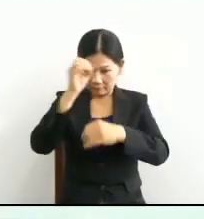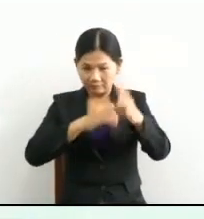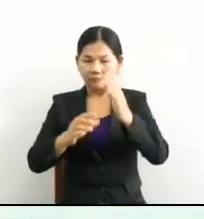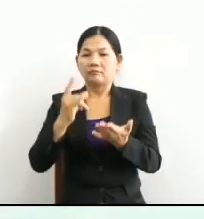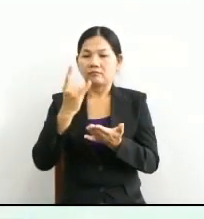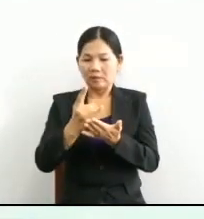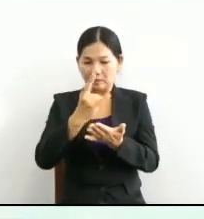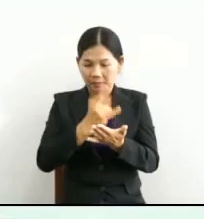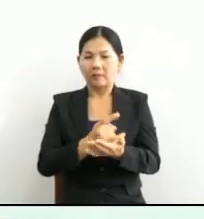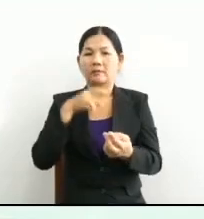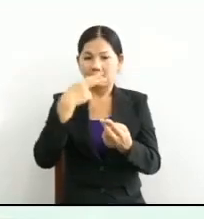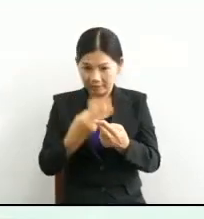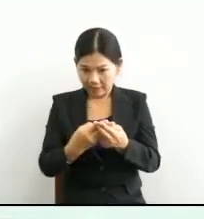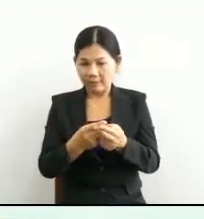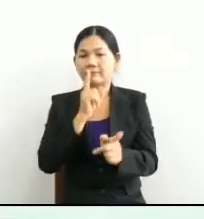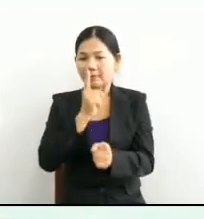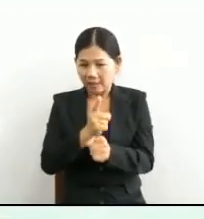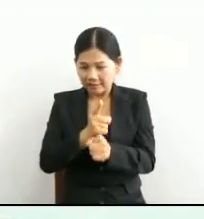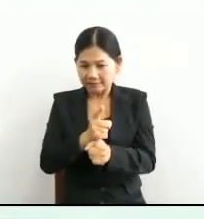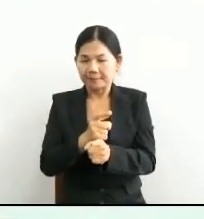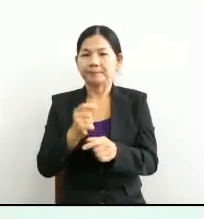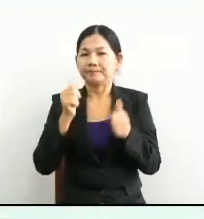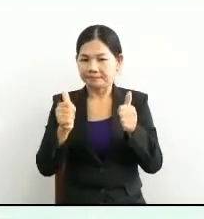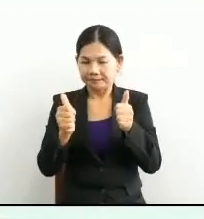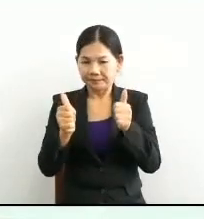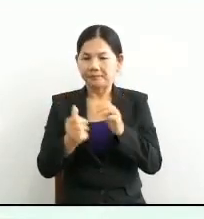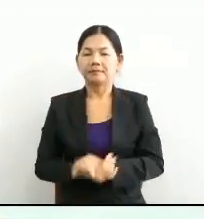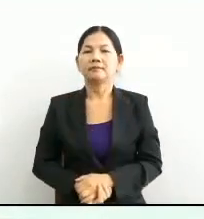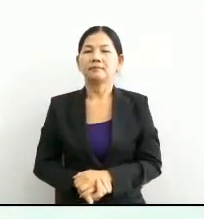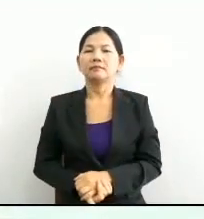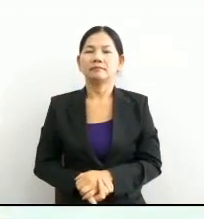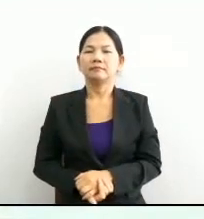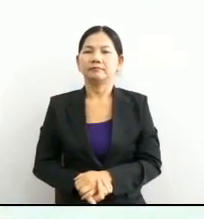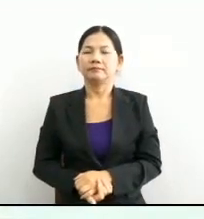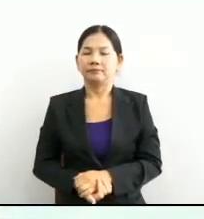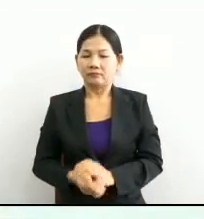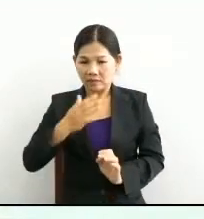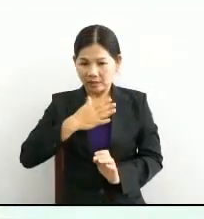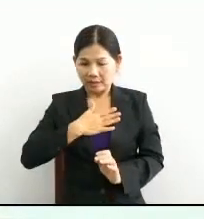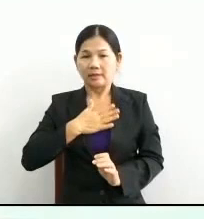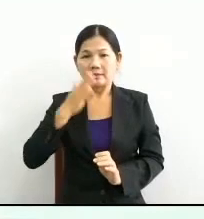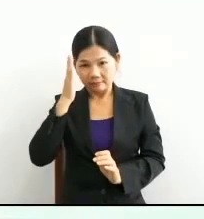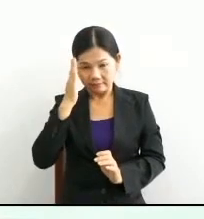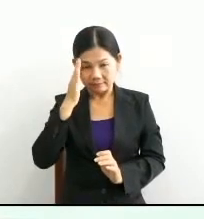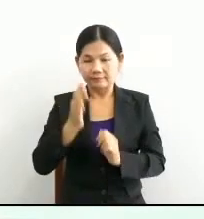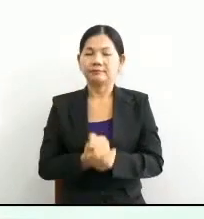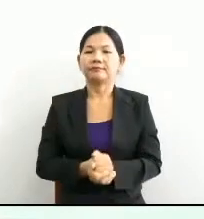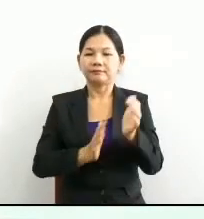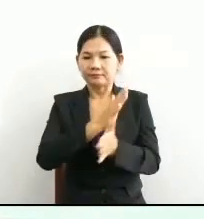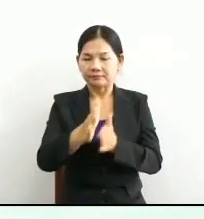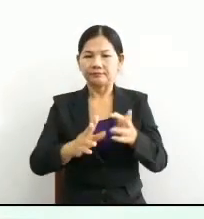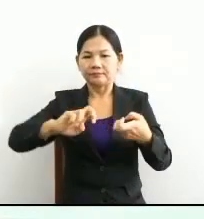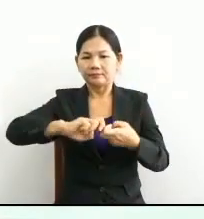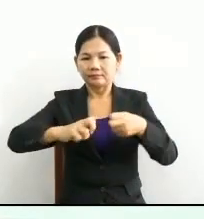mê riêng dưỡng con át xa chung mùi nè cổ bán giang lọ chà lọ nè con ở lỡ con sẽ đạp nè cổ án nế ba